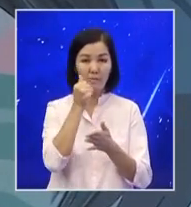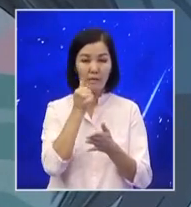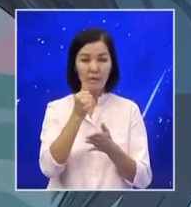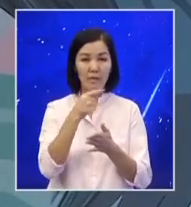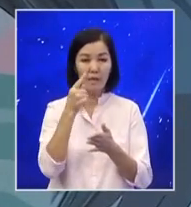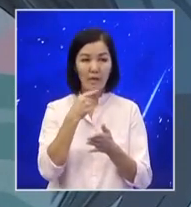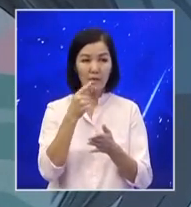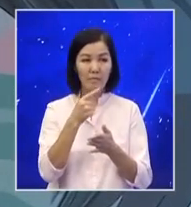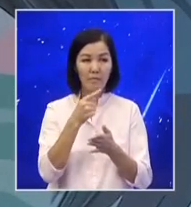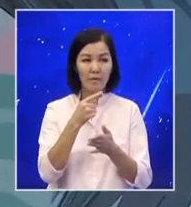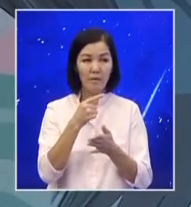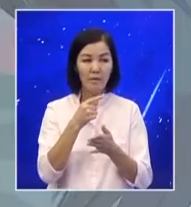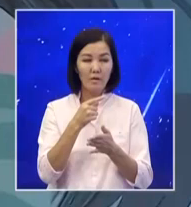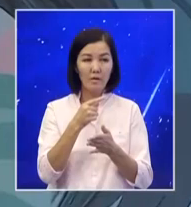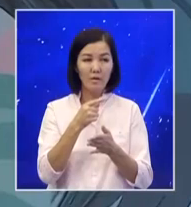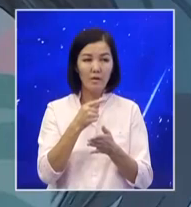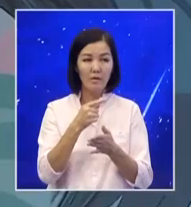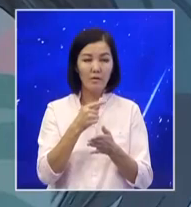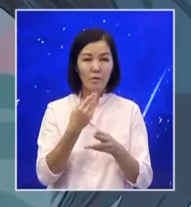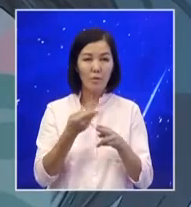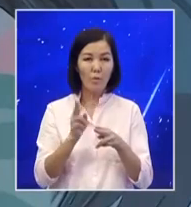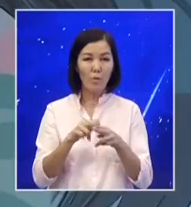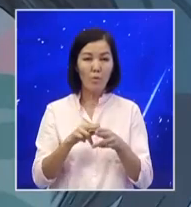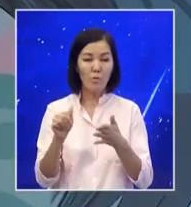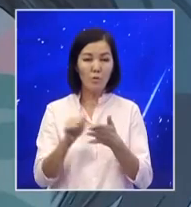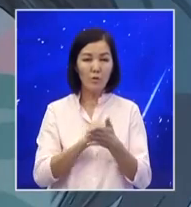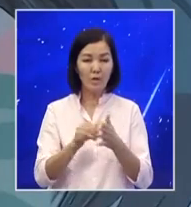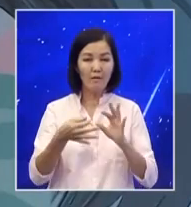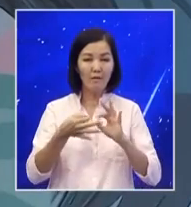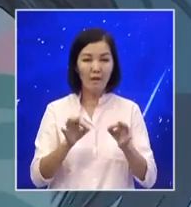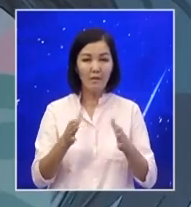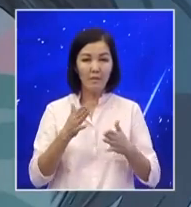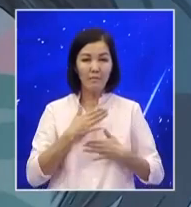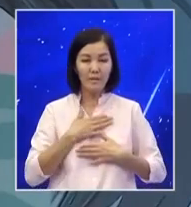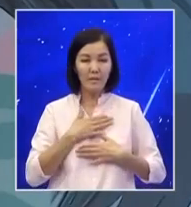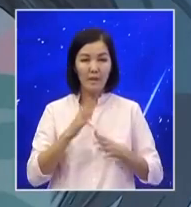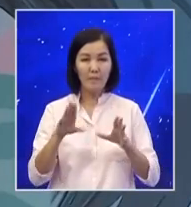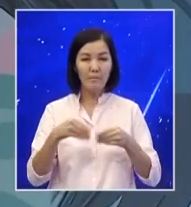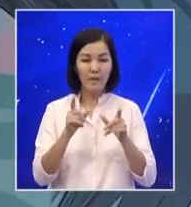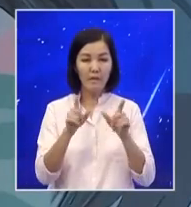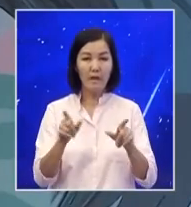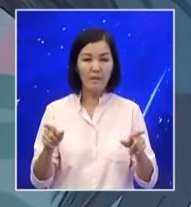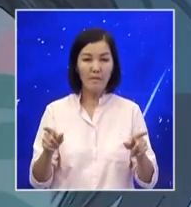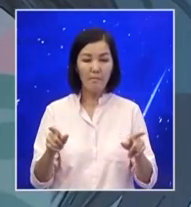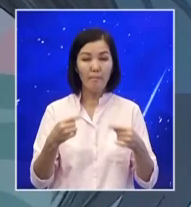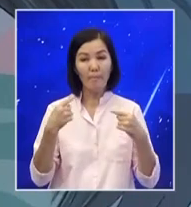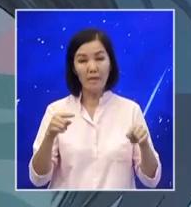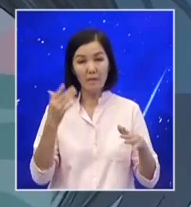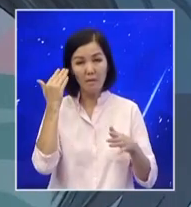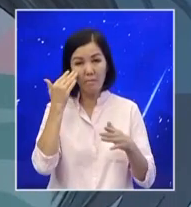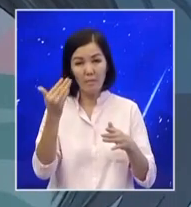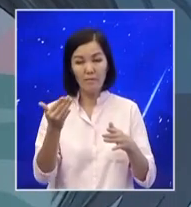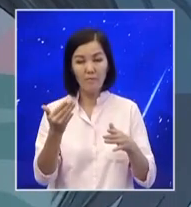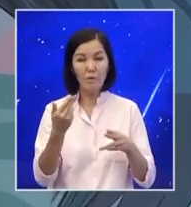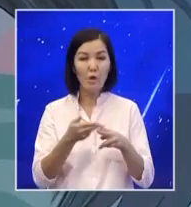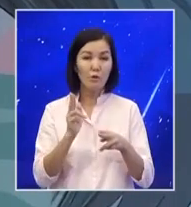жаңағы көп видео түсірілді. Ол құжатты біз нақты жаңағы берген адам жасап берді ме, оны білмейміз. Сондықтан да